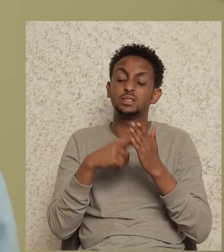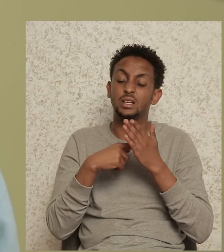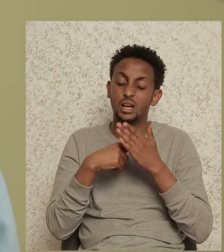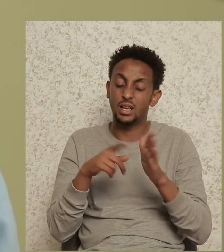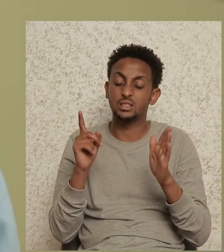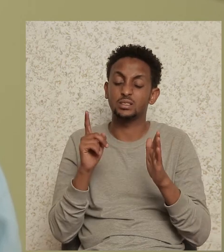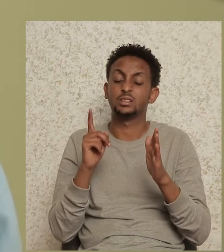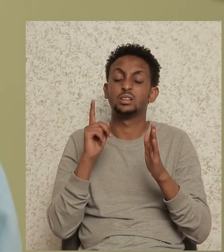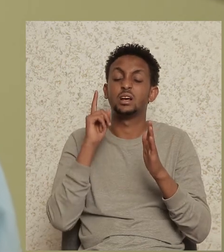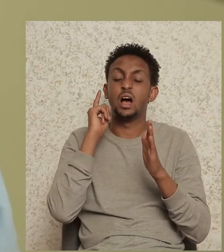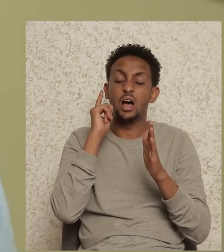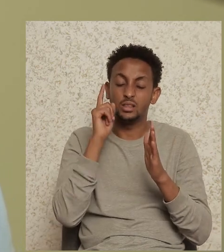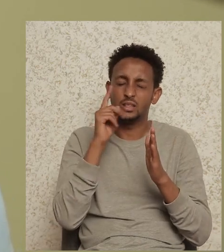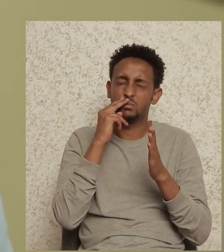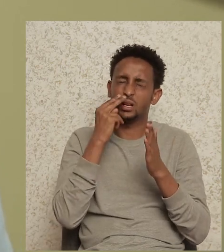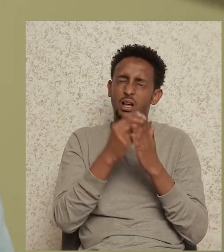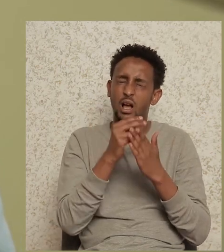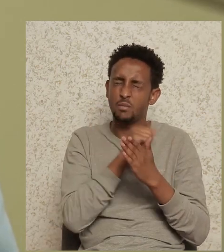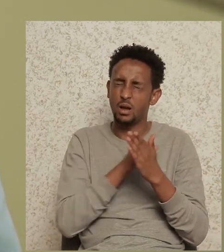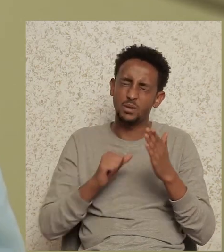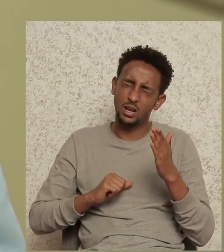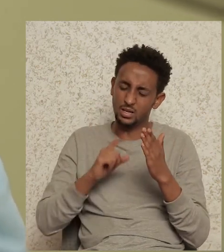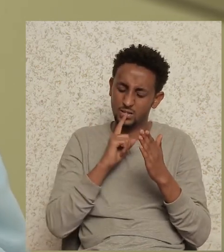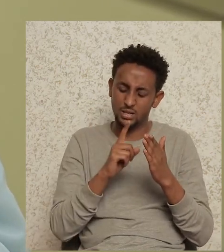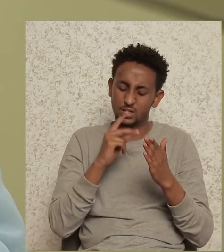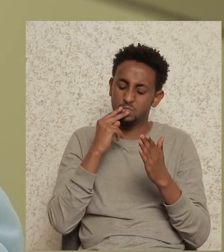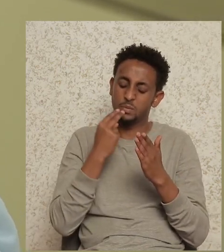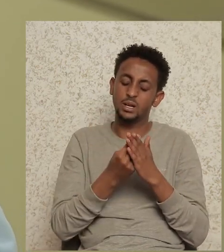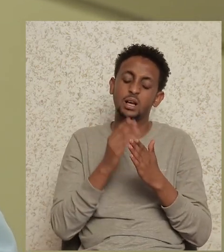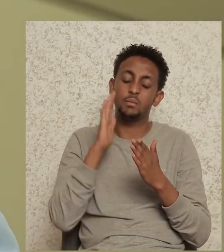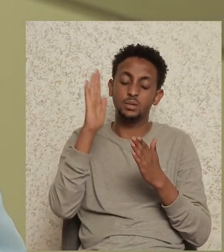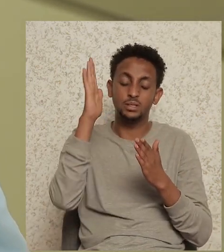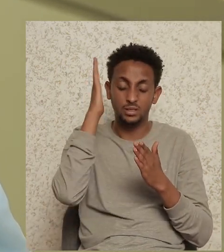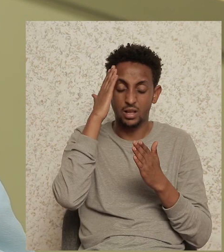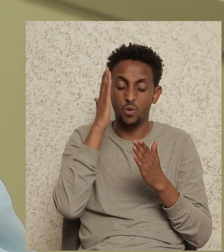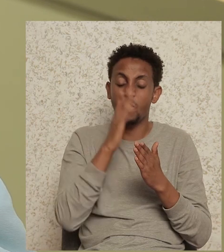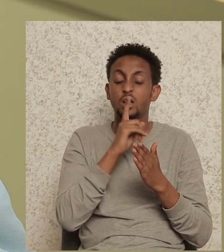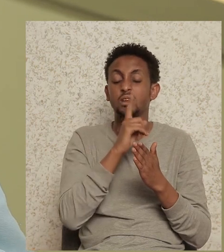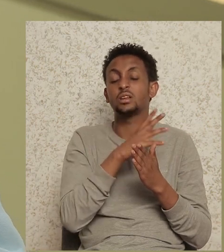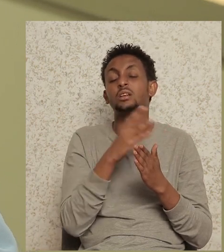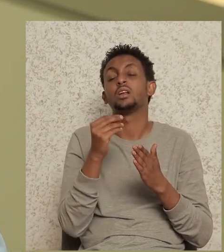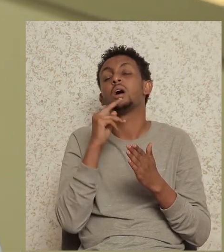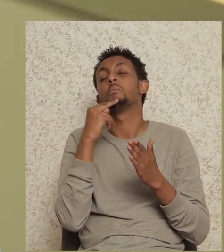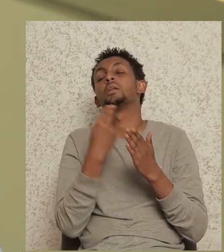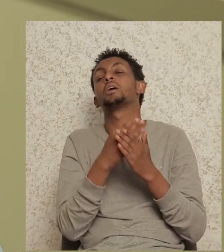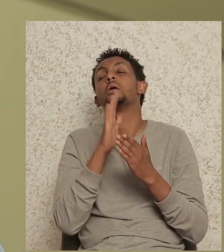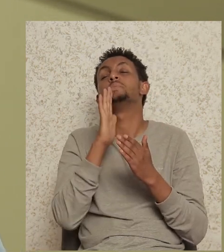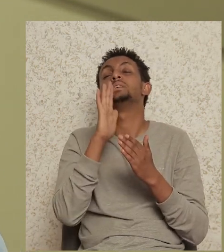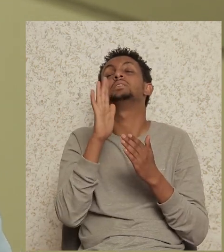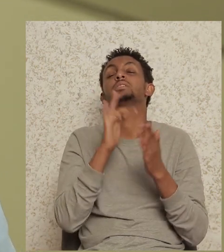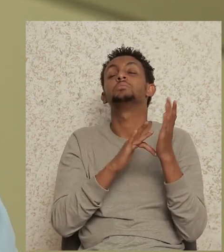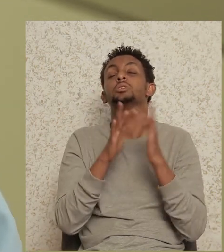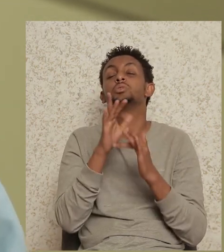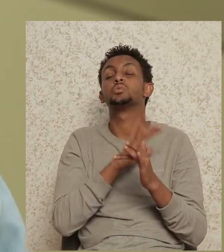በመልካምነትህ ተገለጥ አንተ መልካም አምላክ ነህ በመልካምነትህ ትታወቃለህና